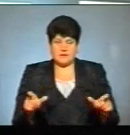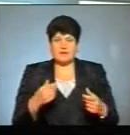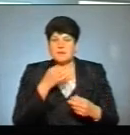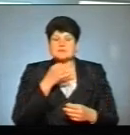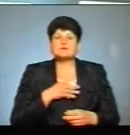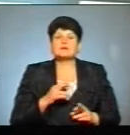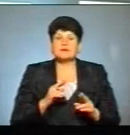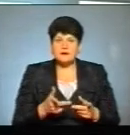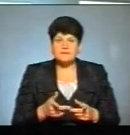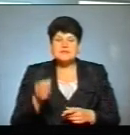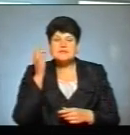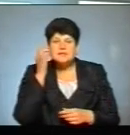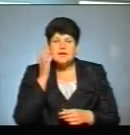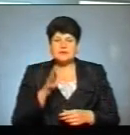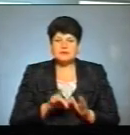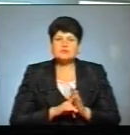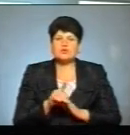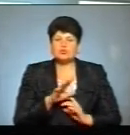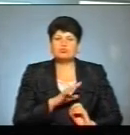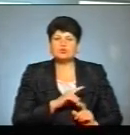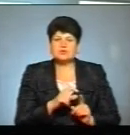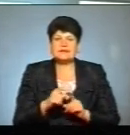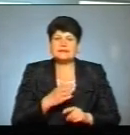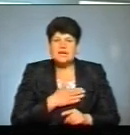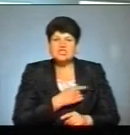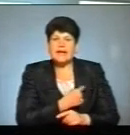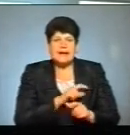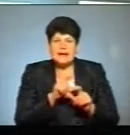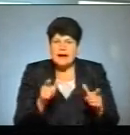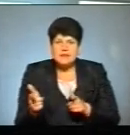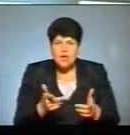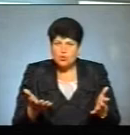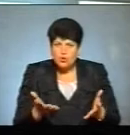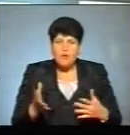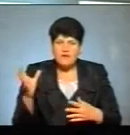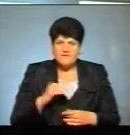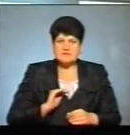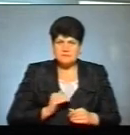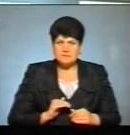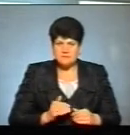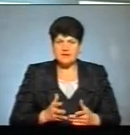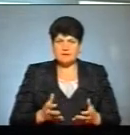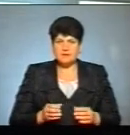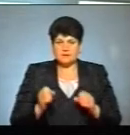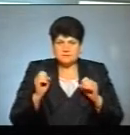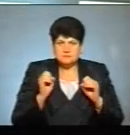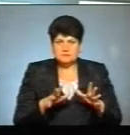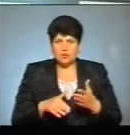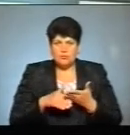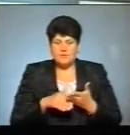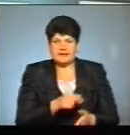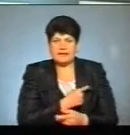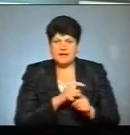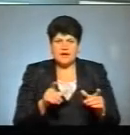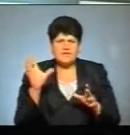сказали. Згадайте, які були спочатку слова, що наші лікарні не готові. І ми всі підприємці кинулись допомагати лікарням. І всі